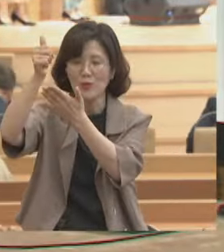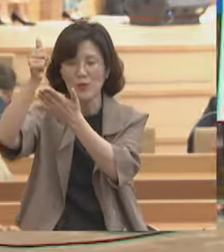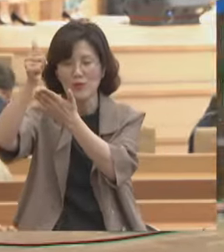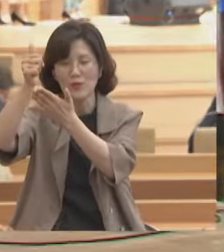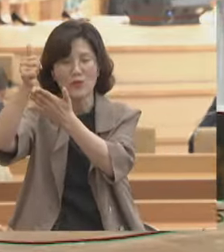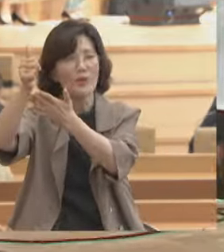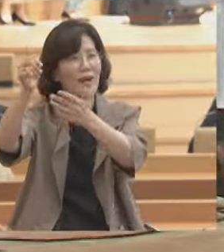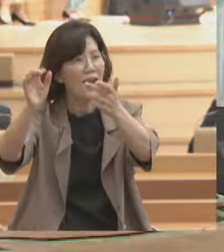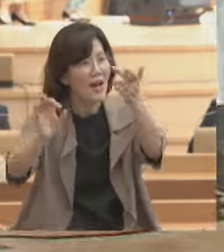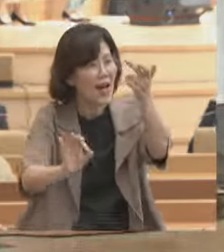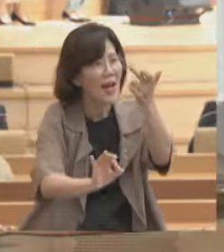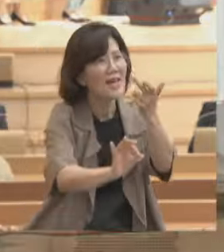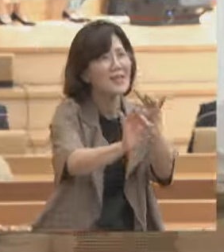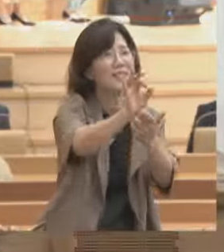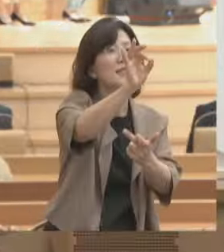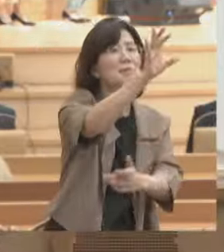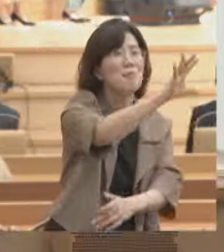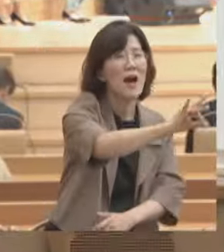분